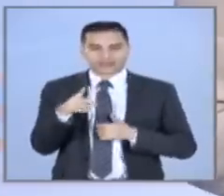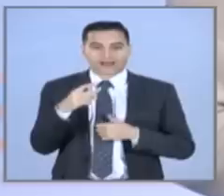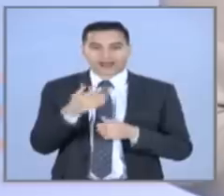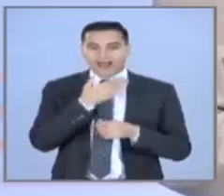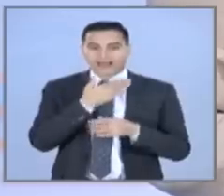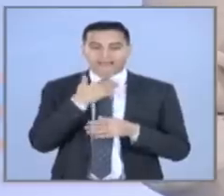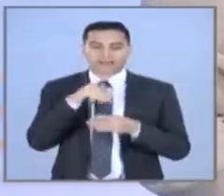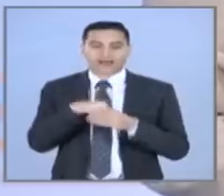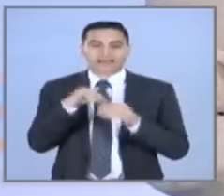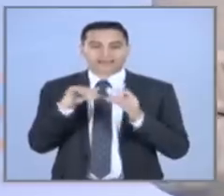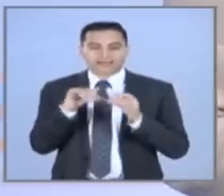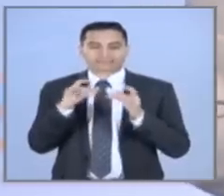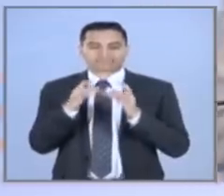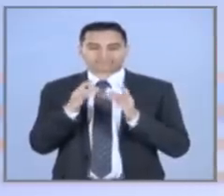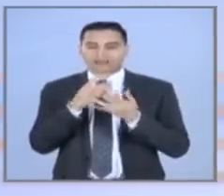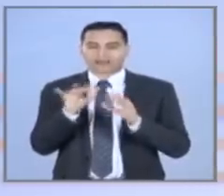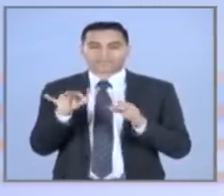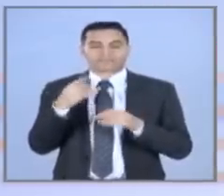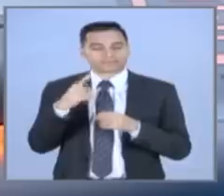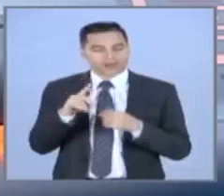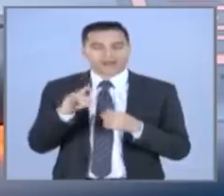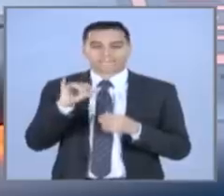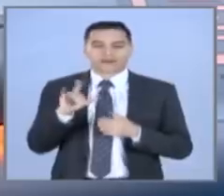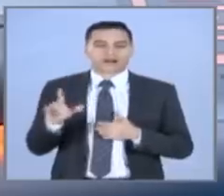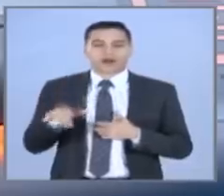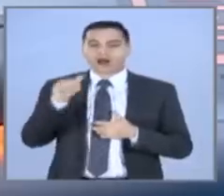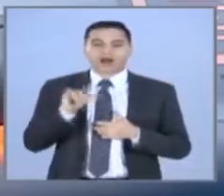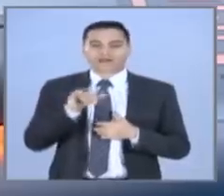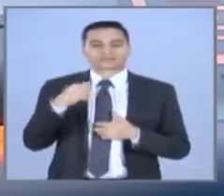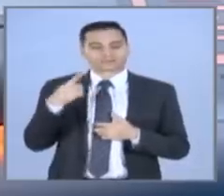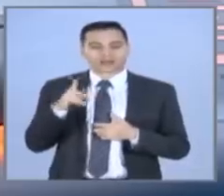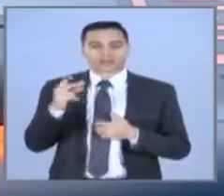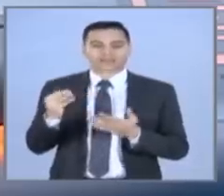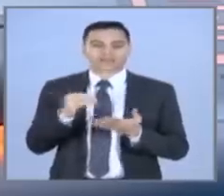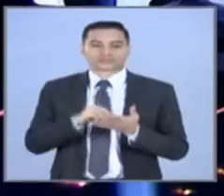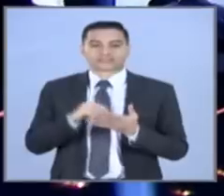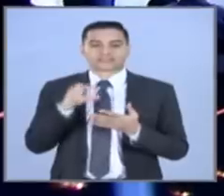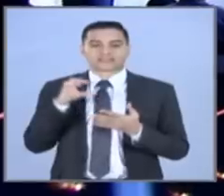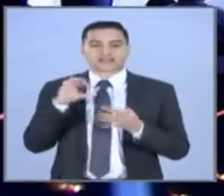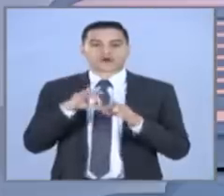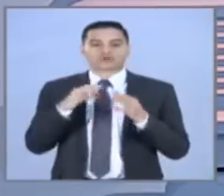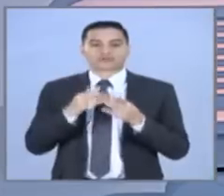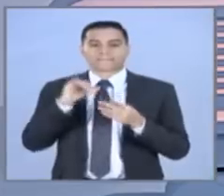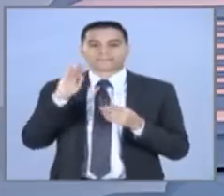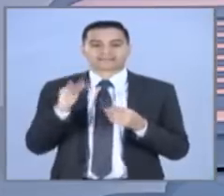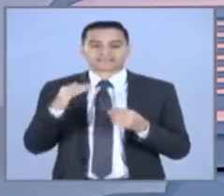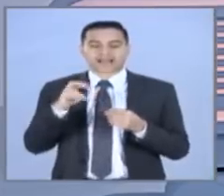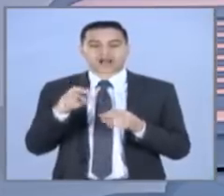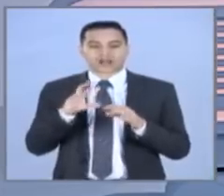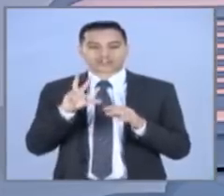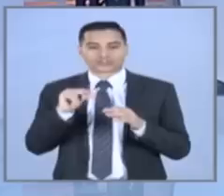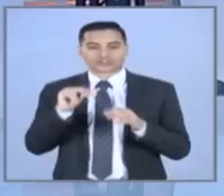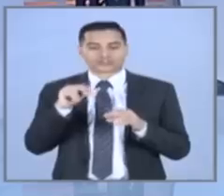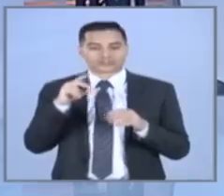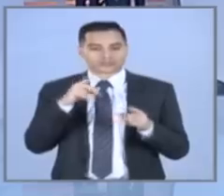خدمة عالية السرعة. برافو عليك يا ميراي، 10 نقط. 90 عائلة مسيحة، 20 عائلة